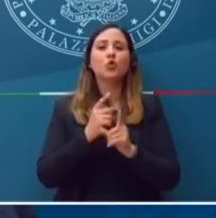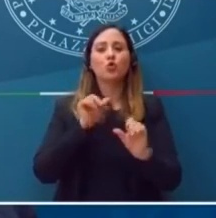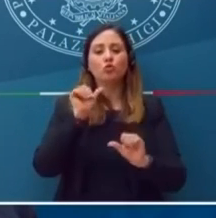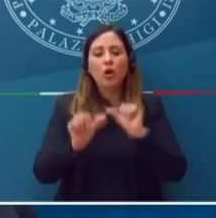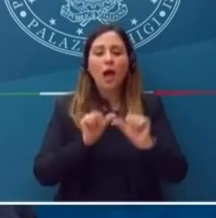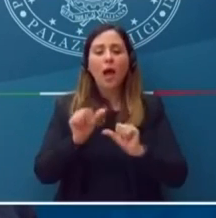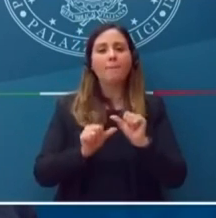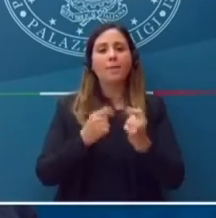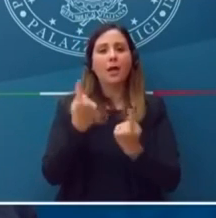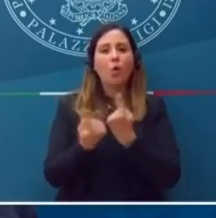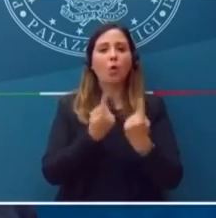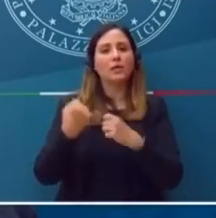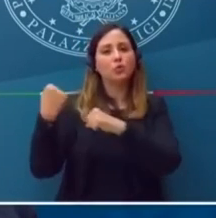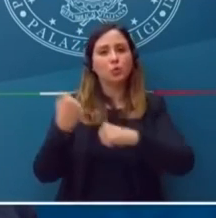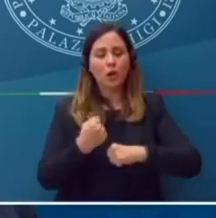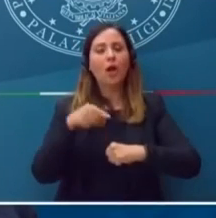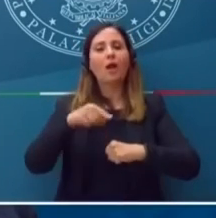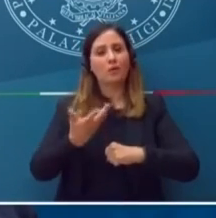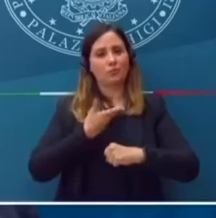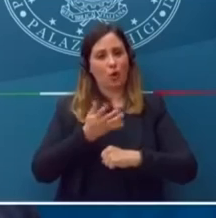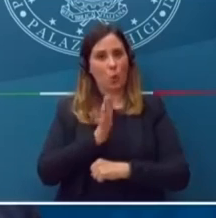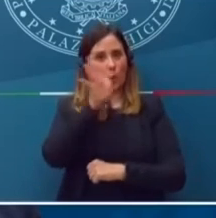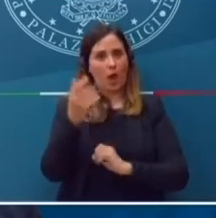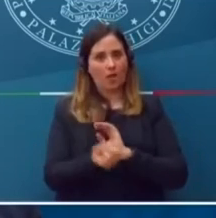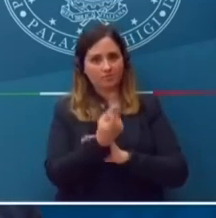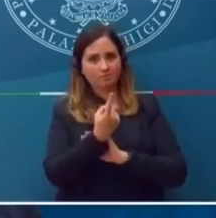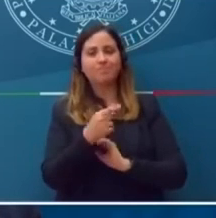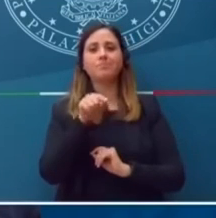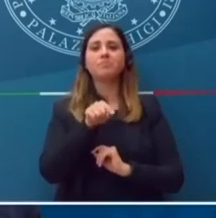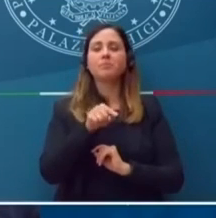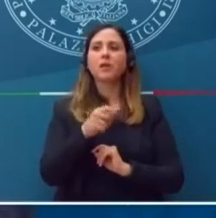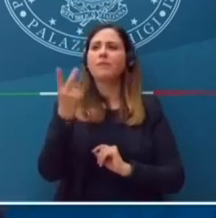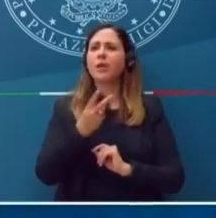contesto istituzionale. Dai vari interventi